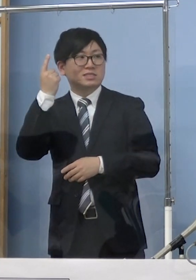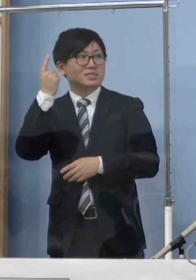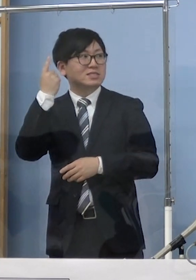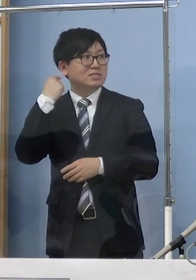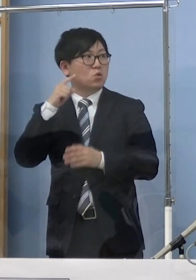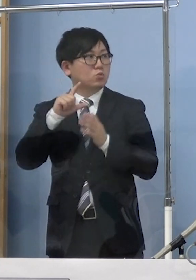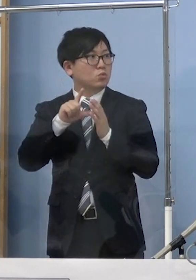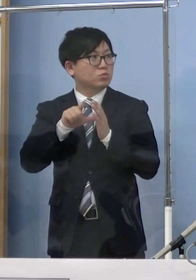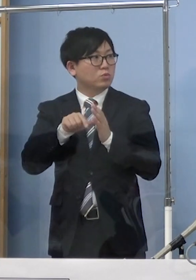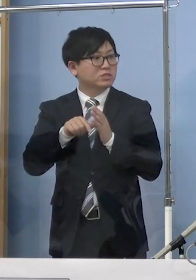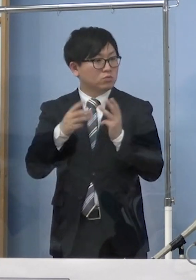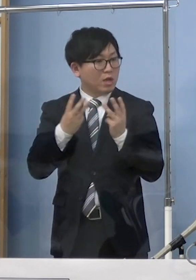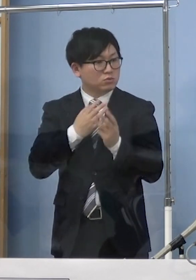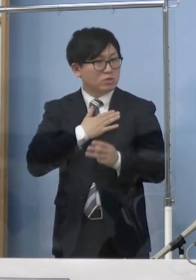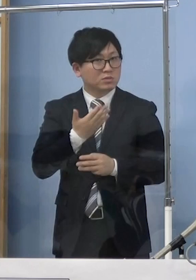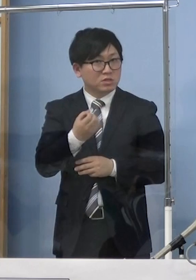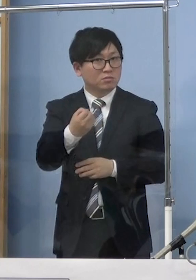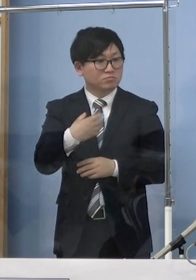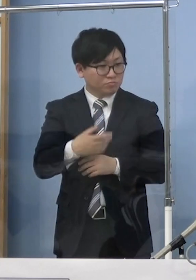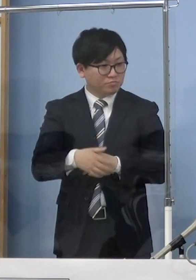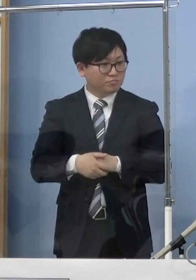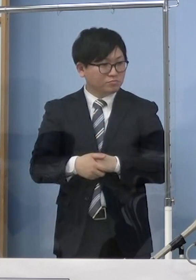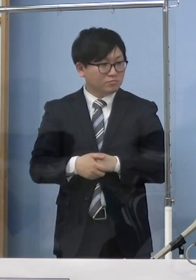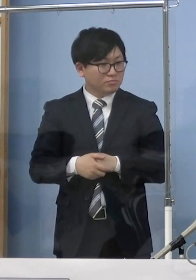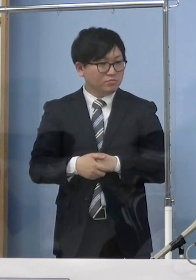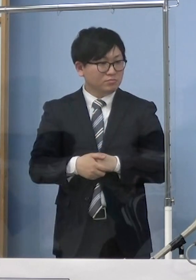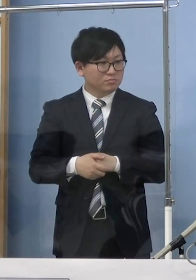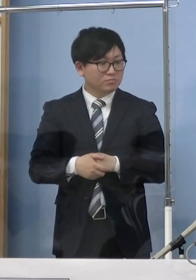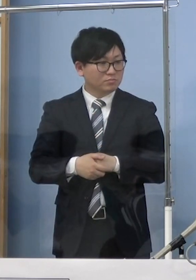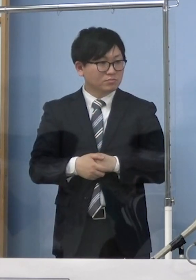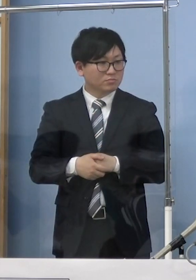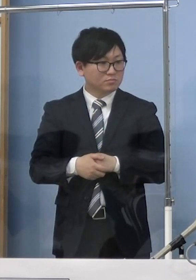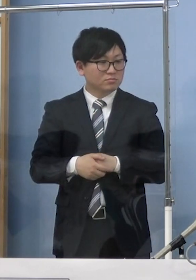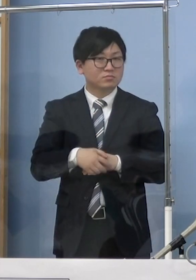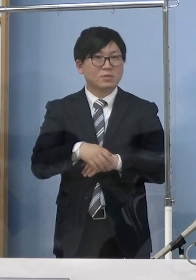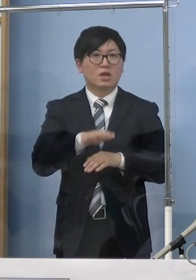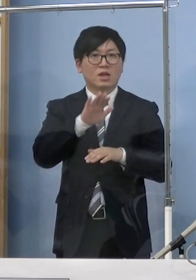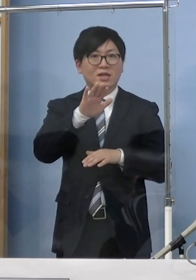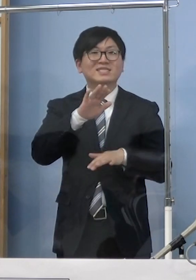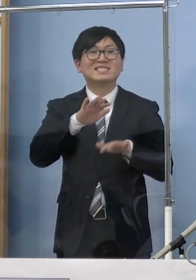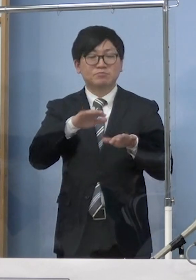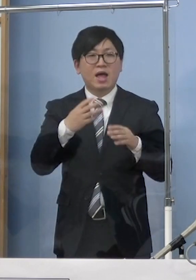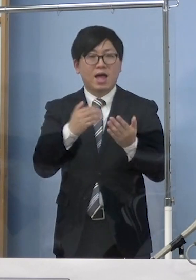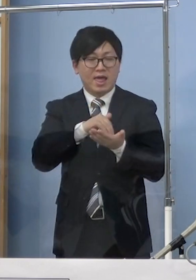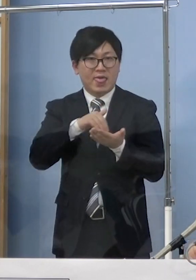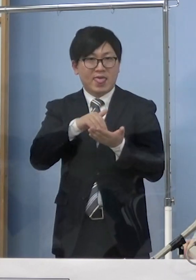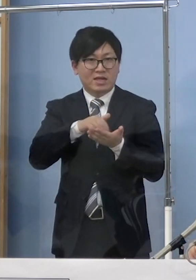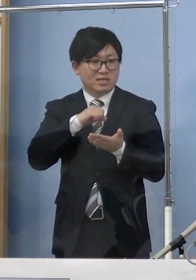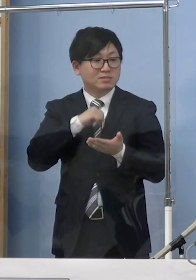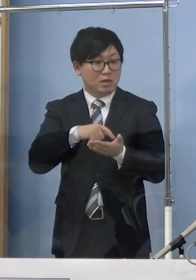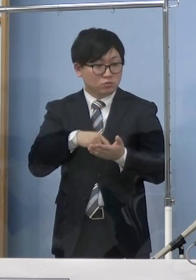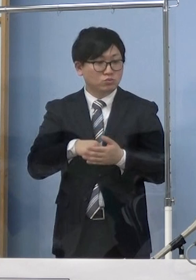昨日段階の数 ですね。ちょっと待ってくださいね。今計算します。